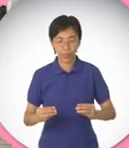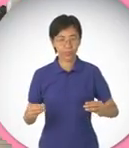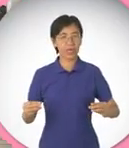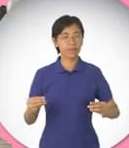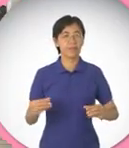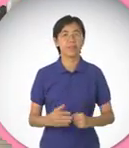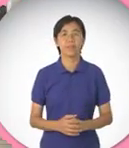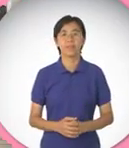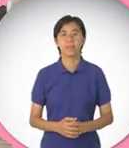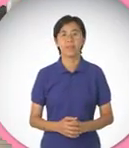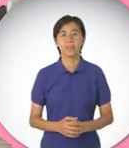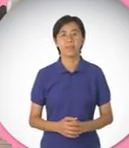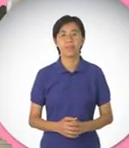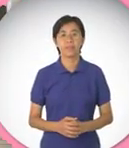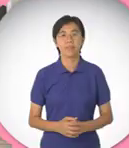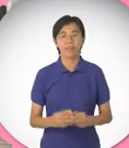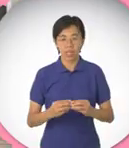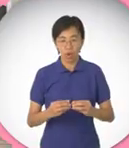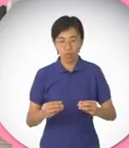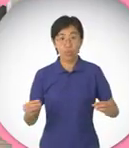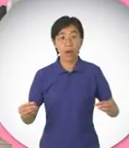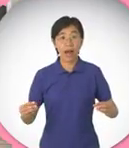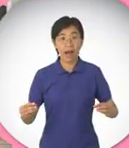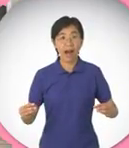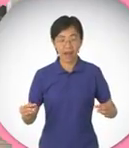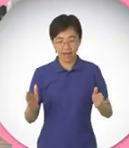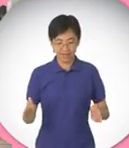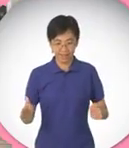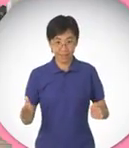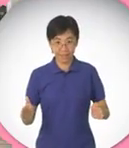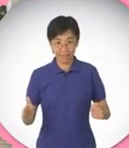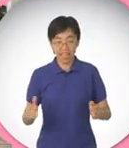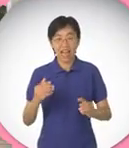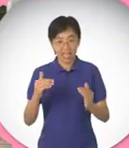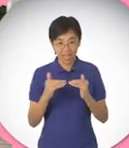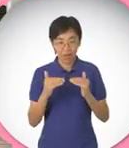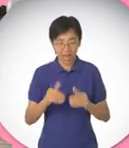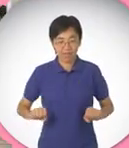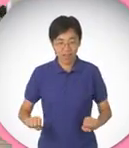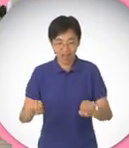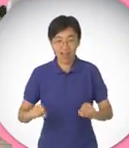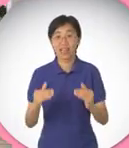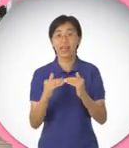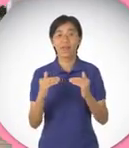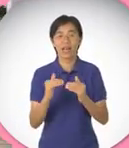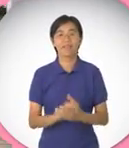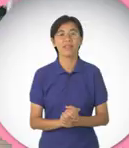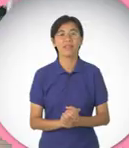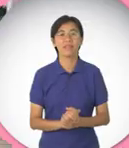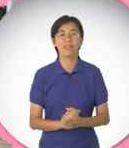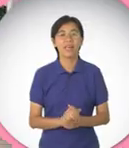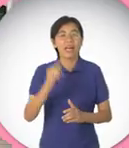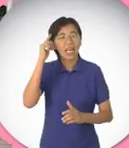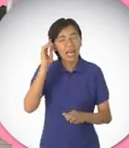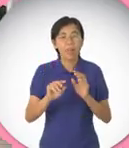นะคะความยาวจันกะง่ายๆก็คือประมาณความยาวของเจ้า ของพาย ใช่จริงๆแล้วประมาณ20นิ้ว20ถึ